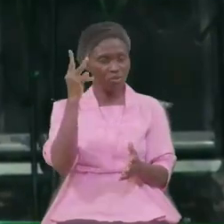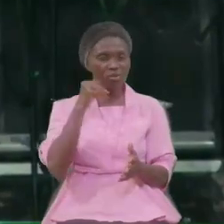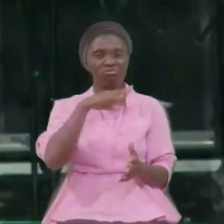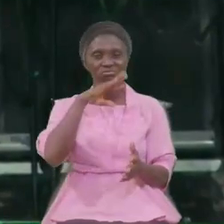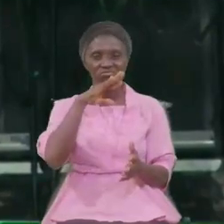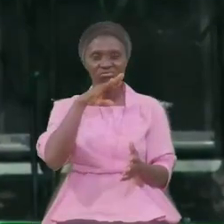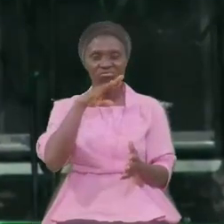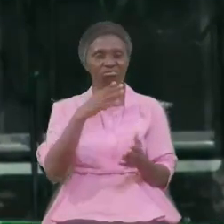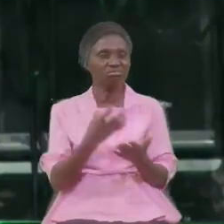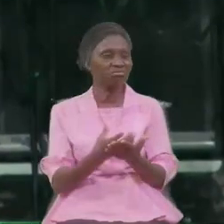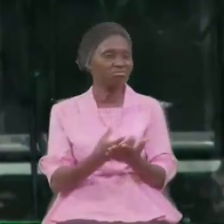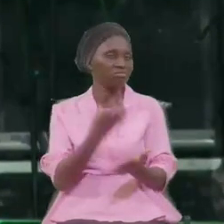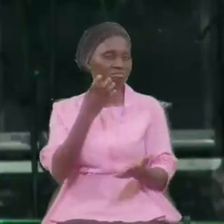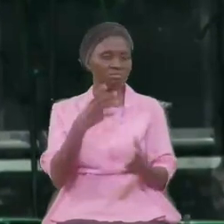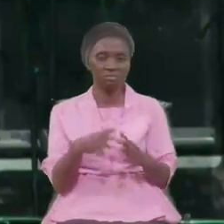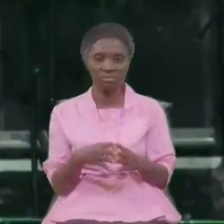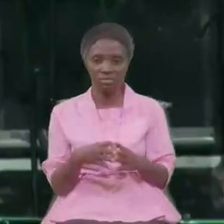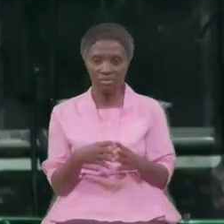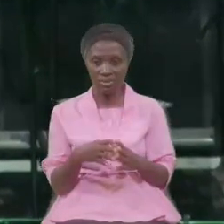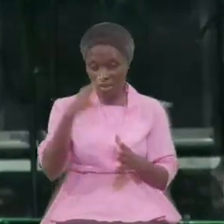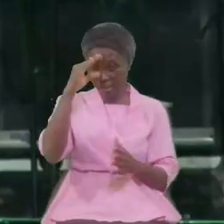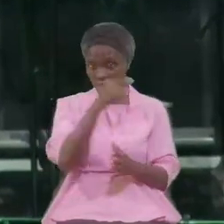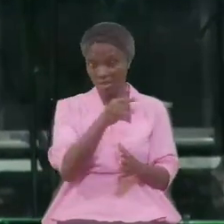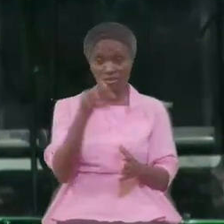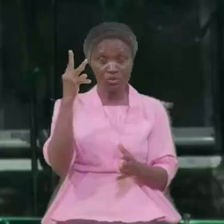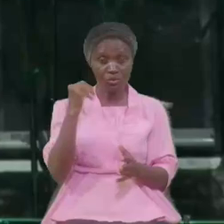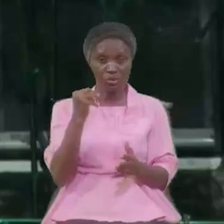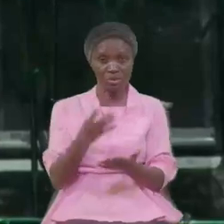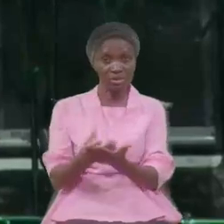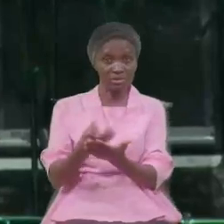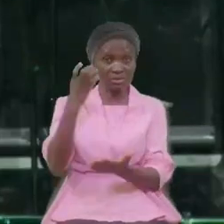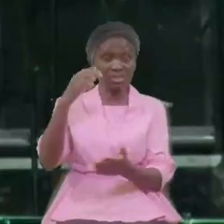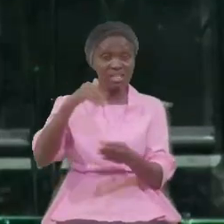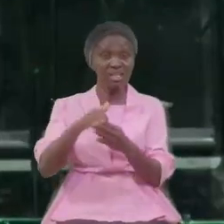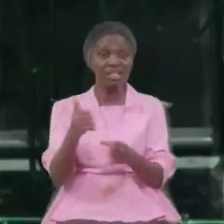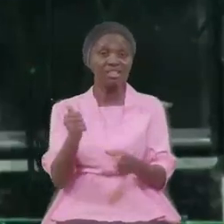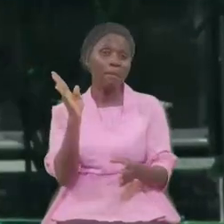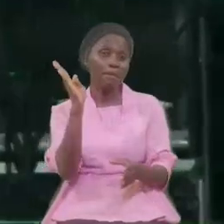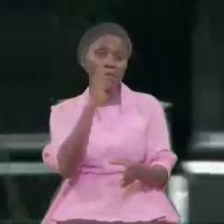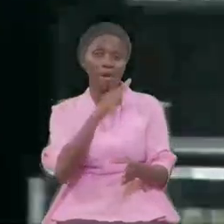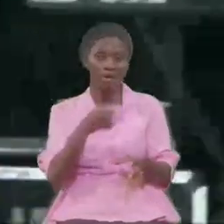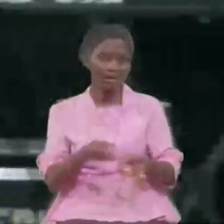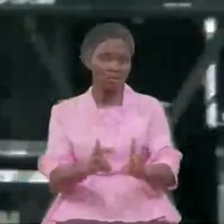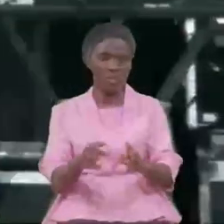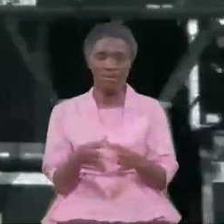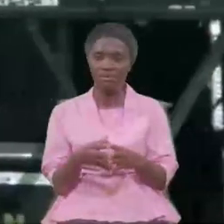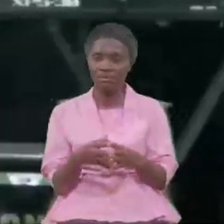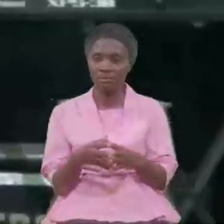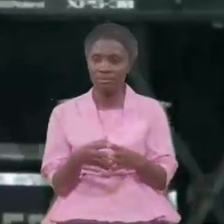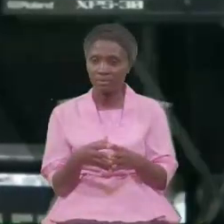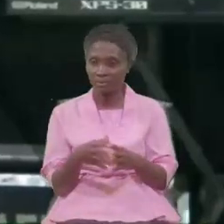Il était pourri d'argent. Il était illégalement riche.